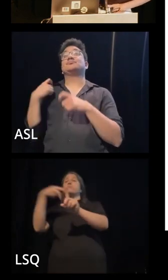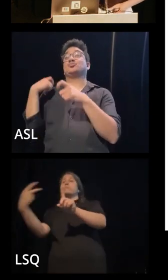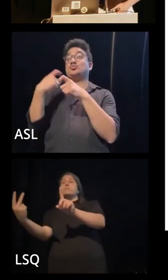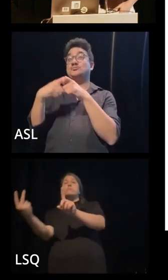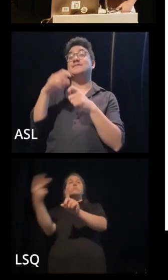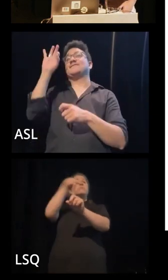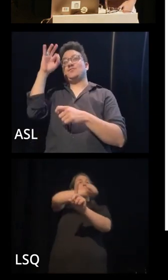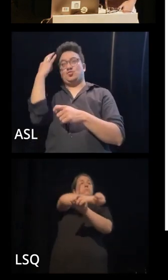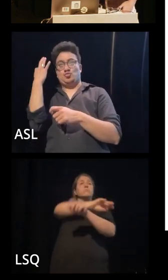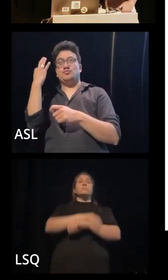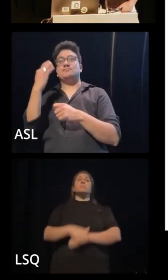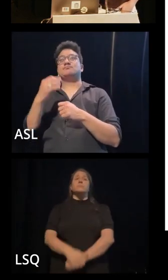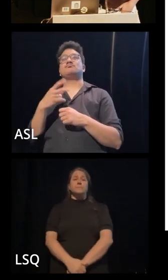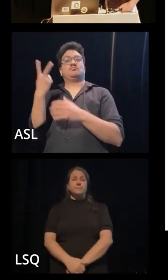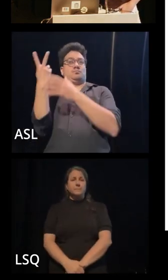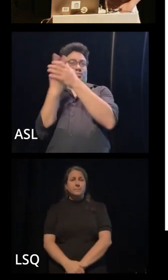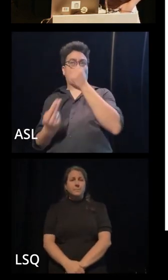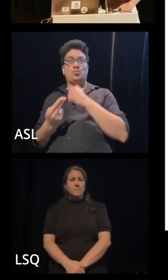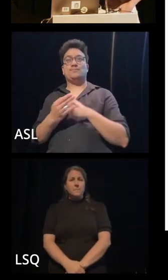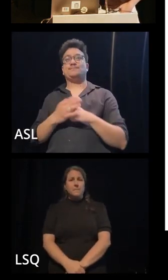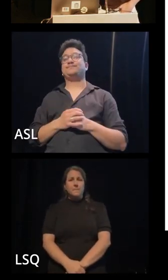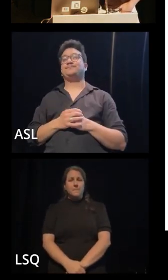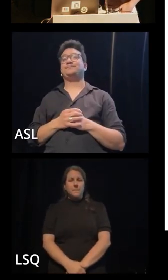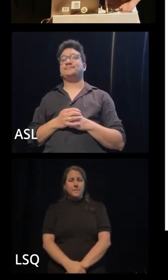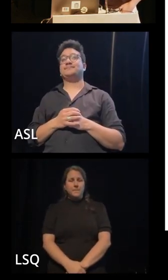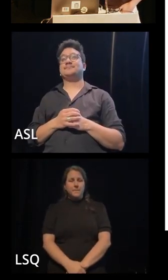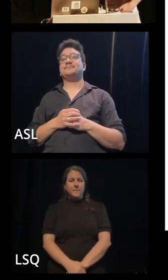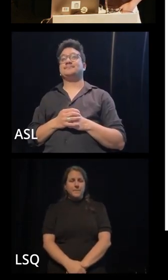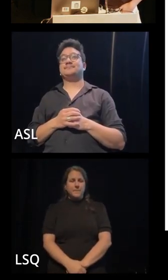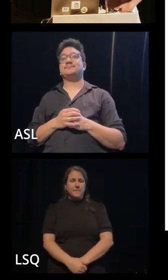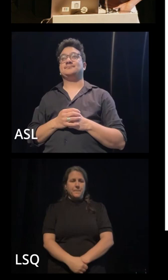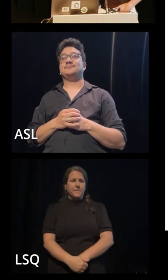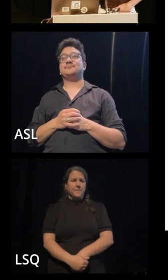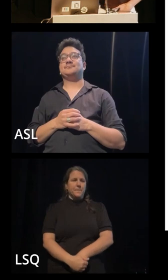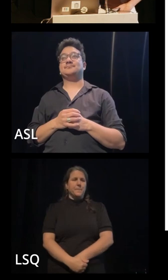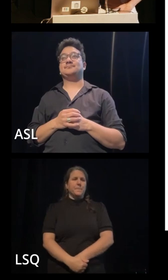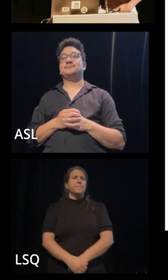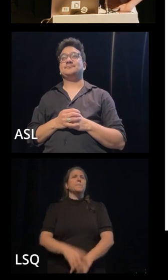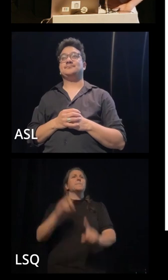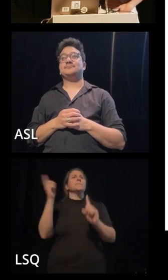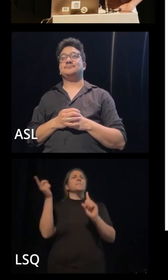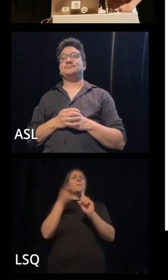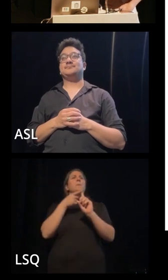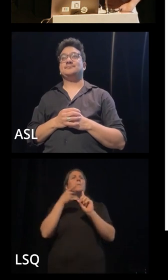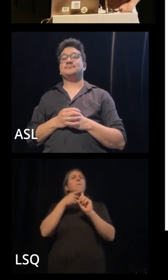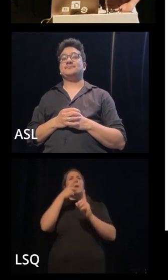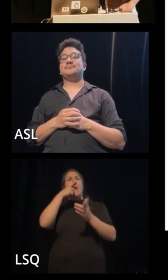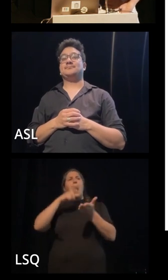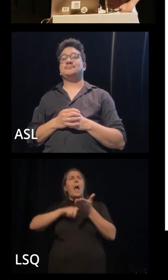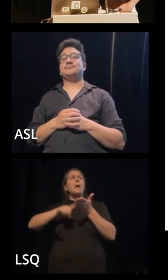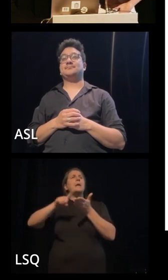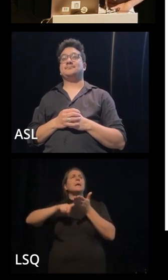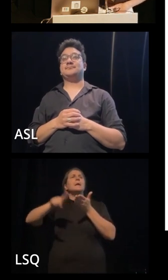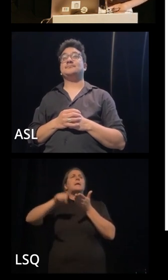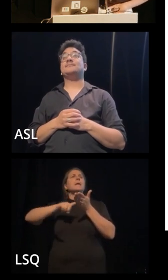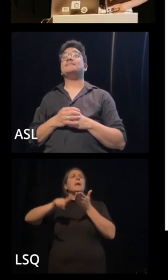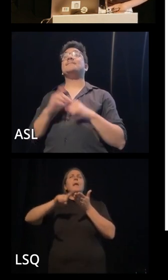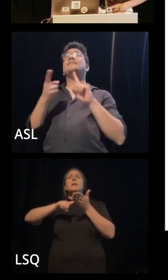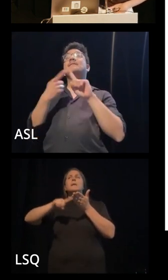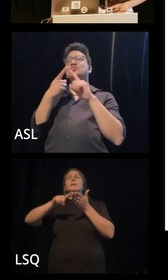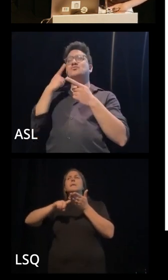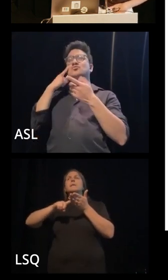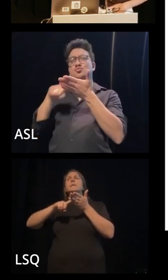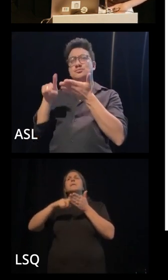nous avons commencé par une enquête trilingue ouverte à tout. Bueno, ici,